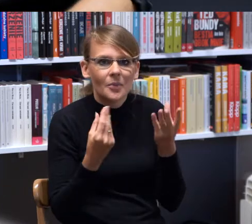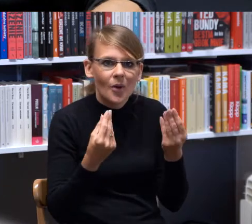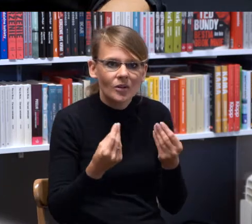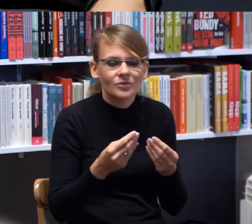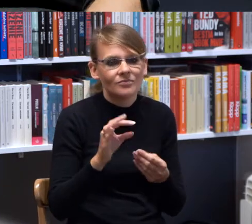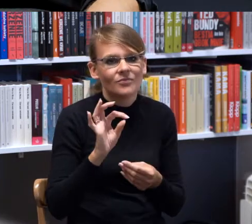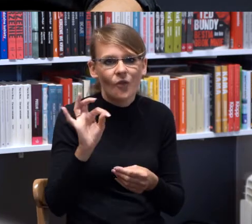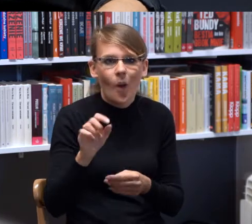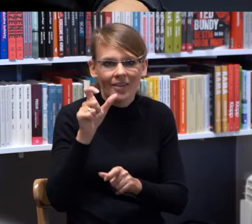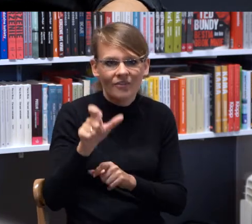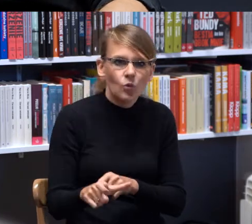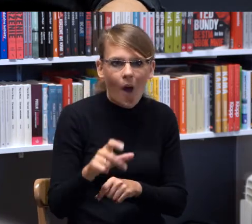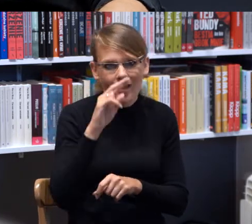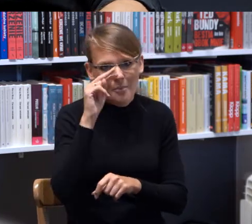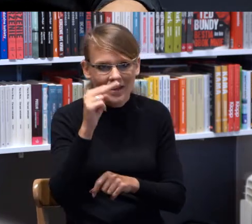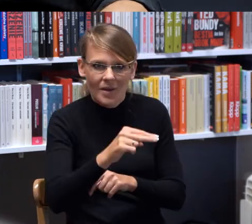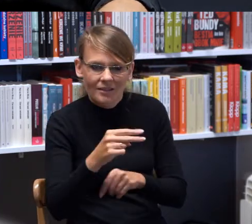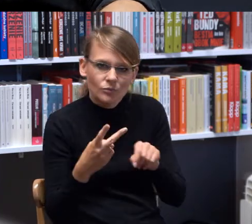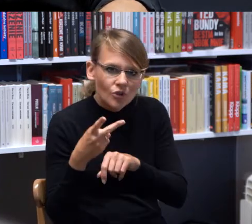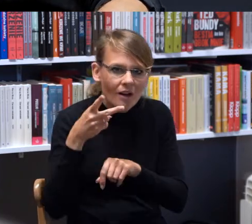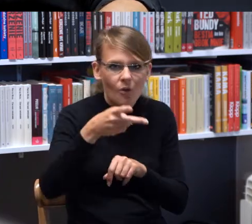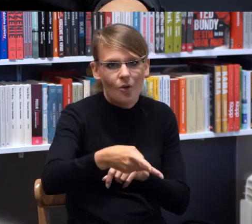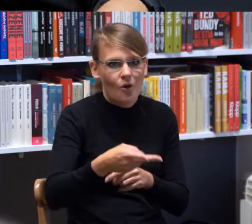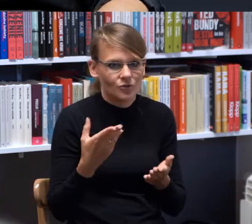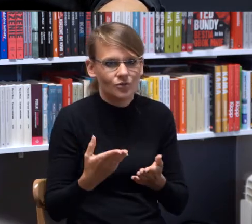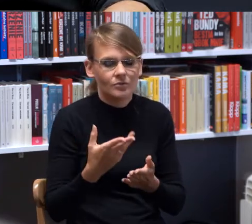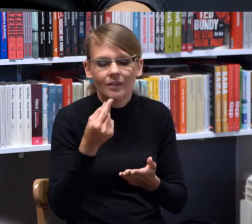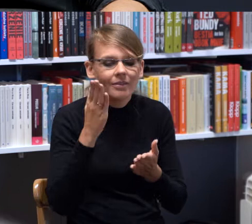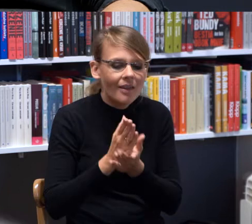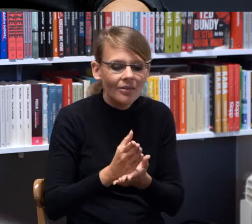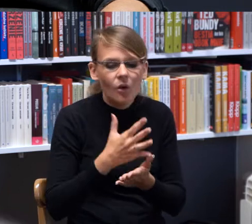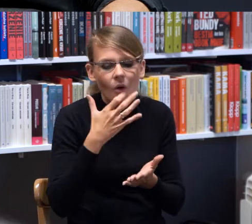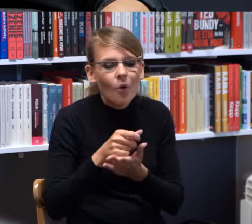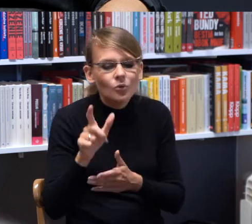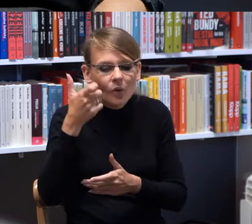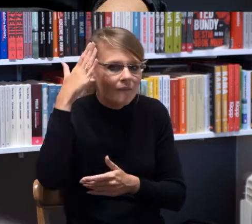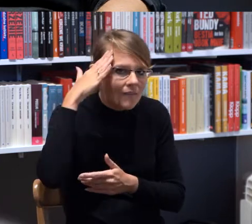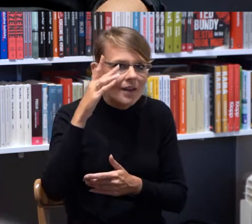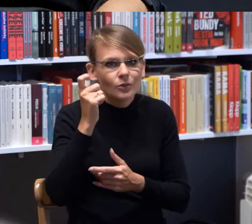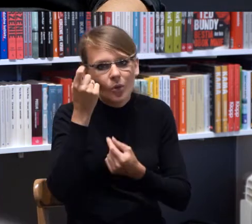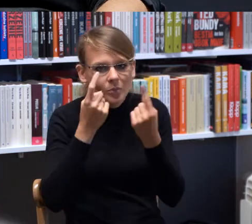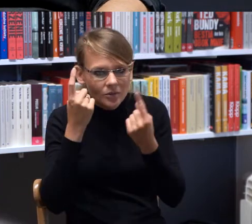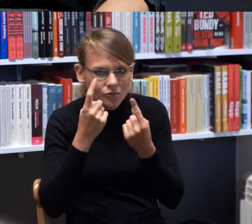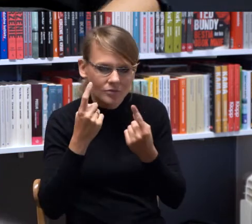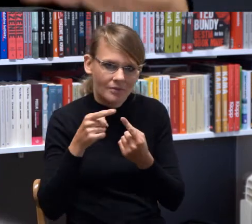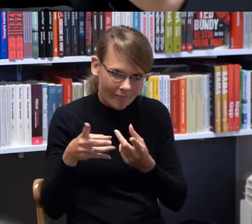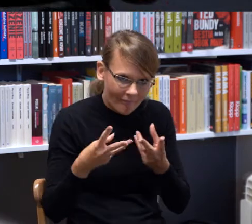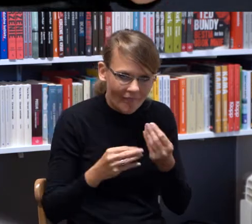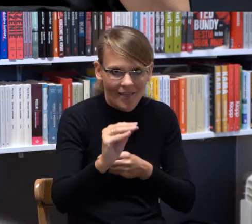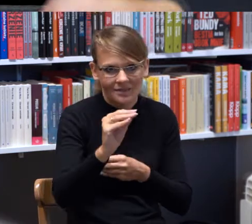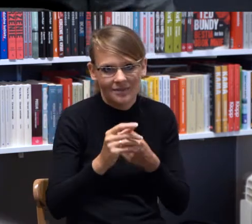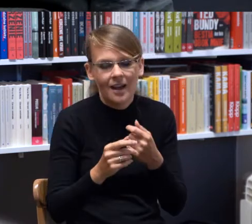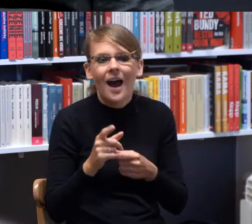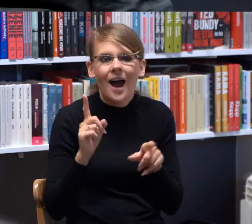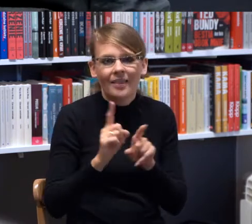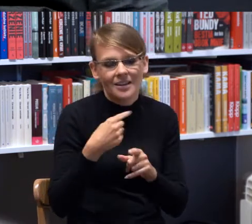swoją indywidualną perspektywę, nie? Żeby wyjść poza to, co wiesz, co ci się wydaje. Ale jest też trochę tak, takie odniosłem